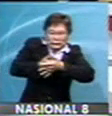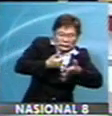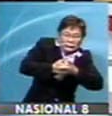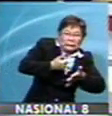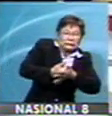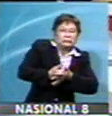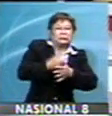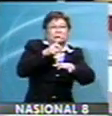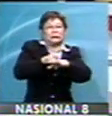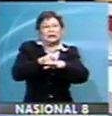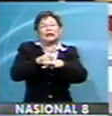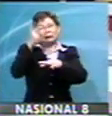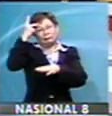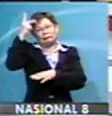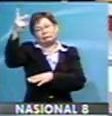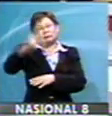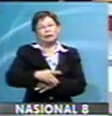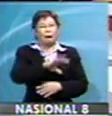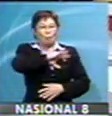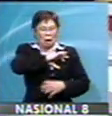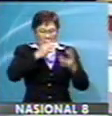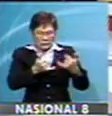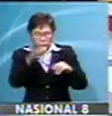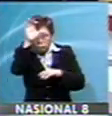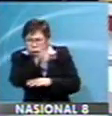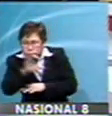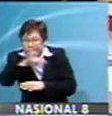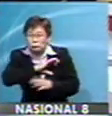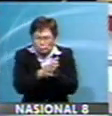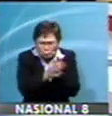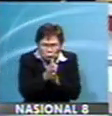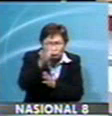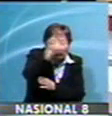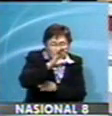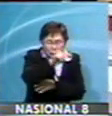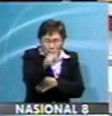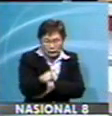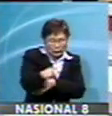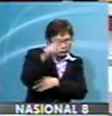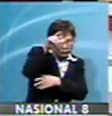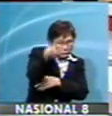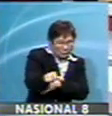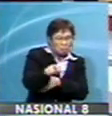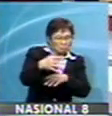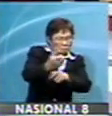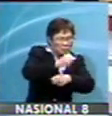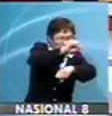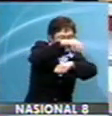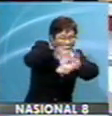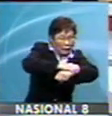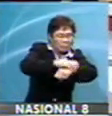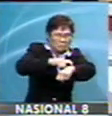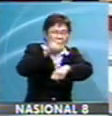berangan seri aman pasir Puteh Kelantan polis kini giat memburu suspek dan yakin suspek dapat ditangkap dalam